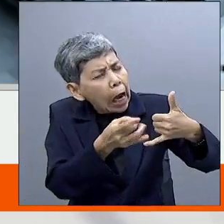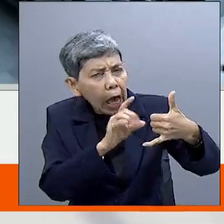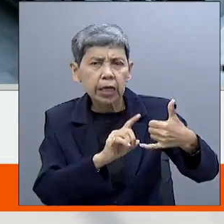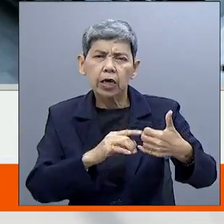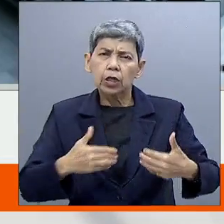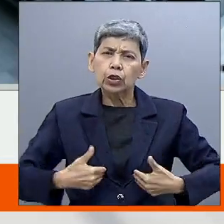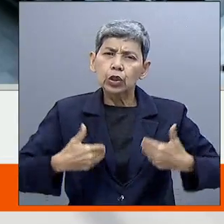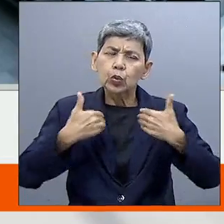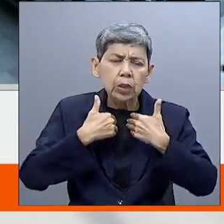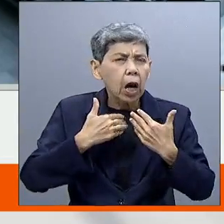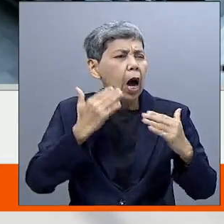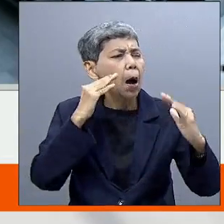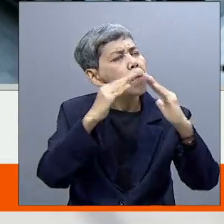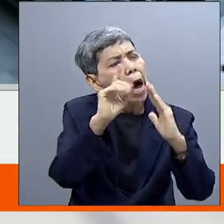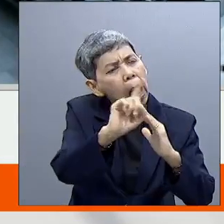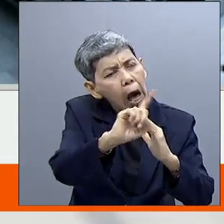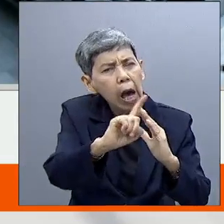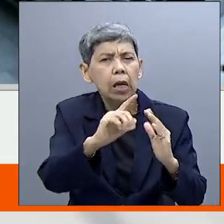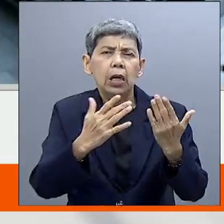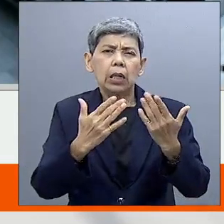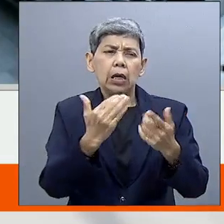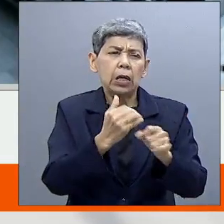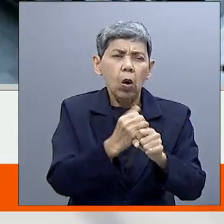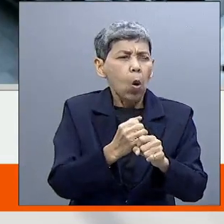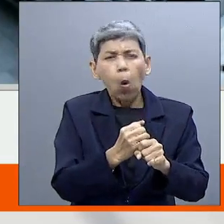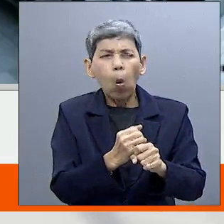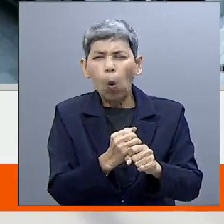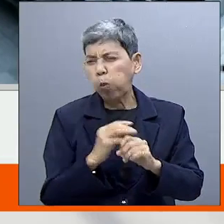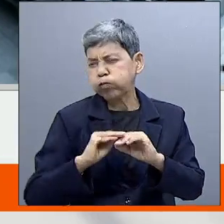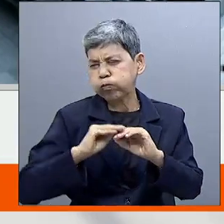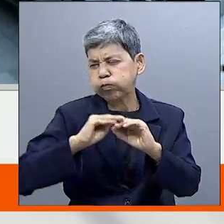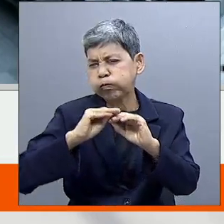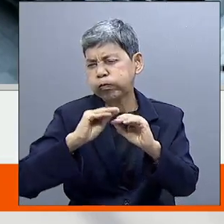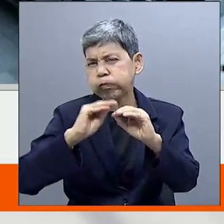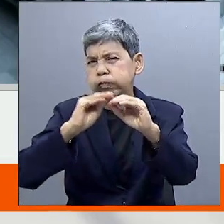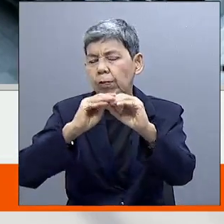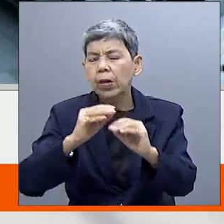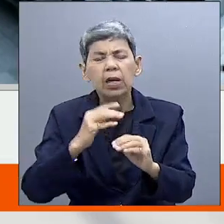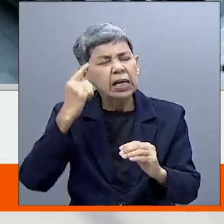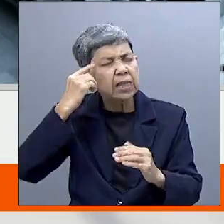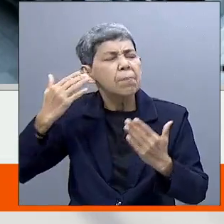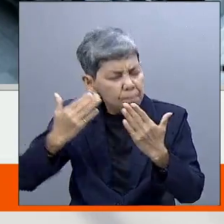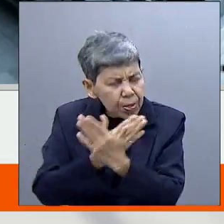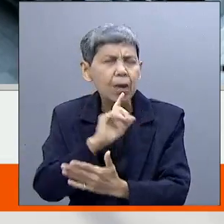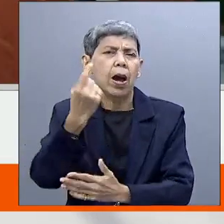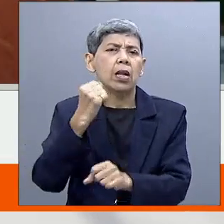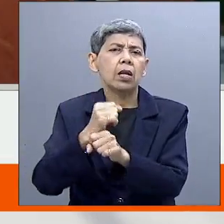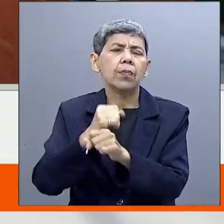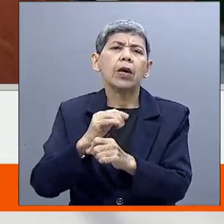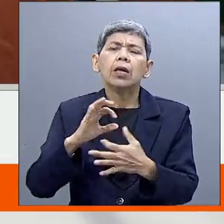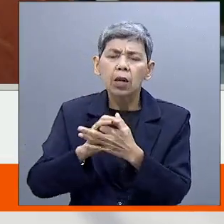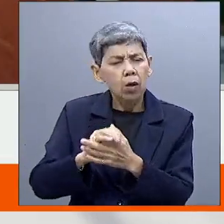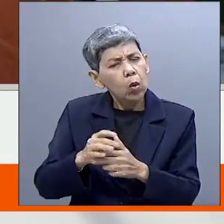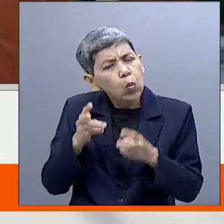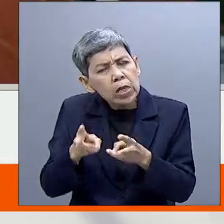ไปทำตีไข่ใส่สีเรื่องเหล่านี้อะไรอย่างเงี้ยนะครับแต่พยายามควรจะมองไปข้างหน้ามากกว่าว่าปัญหาสาเหตุวิธี